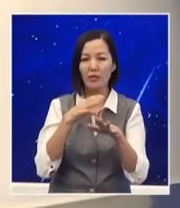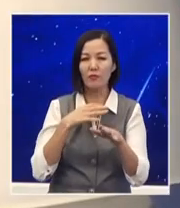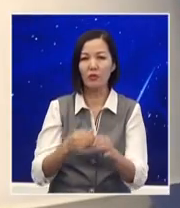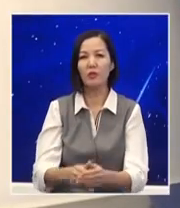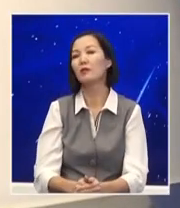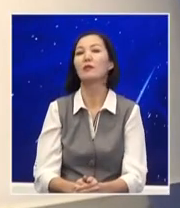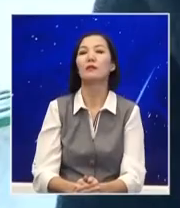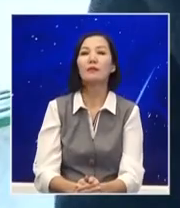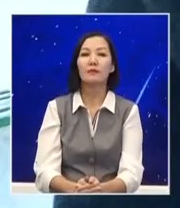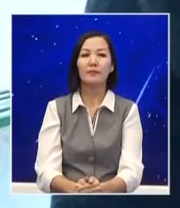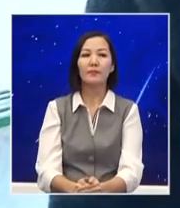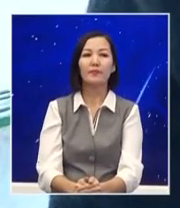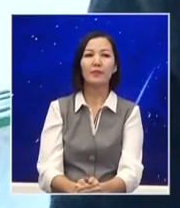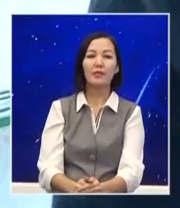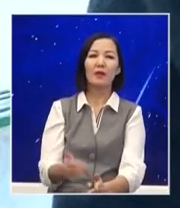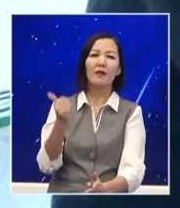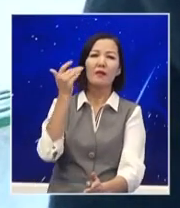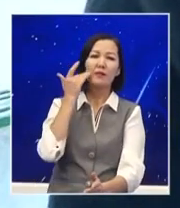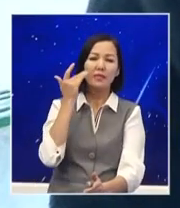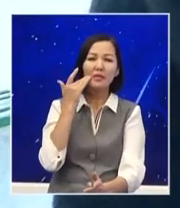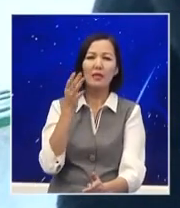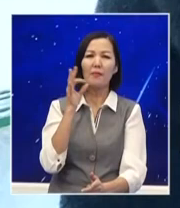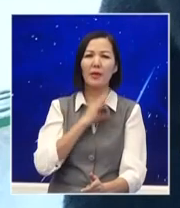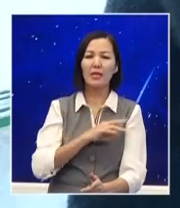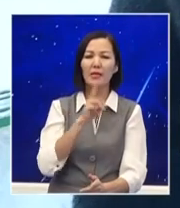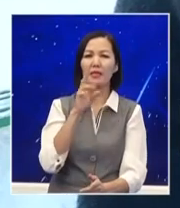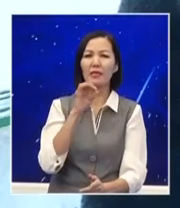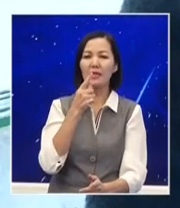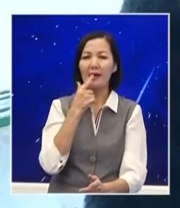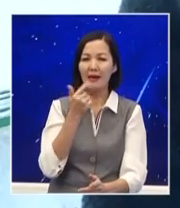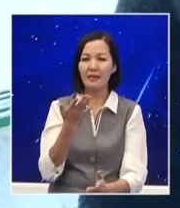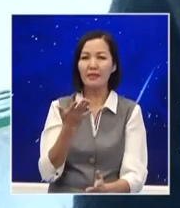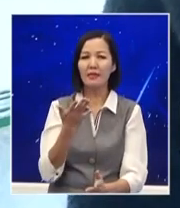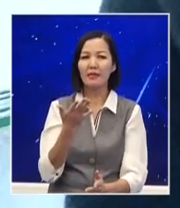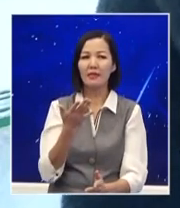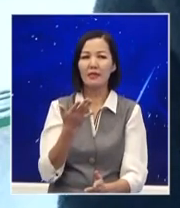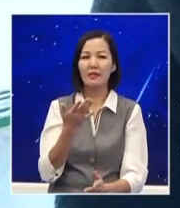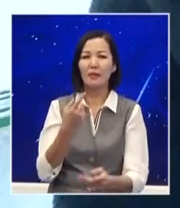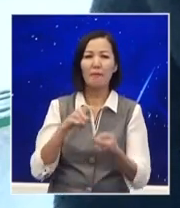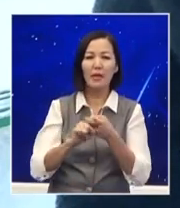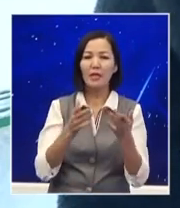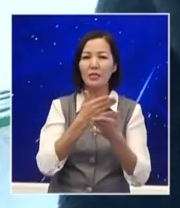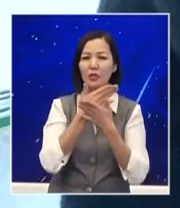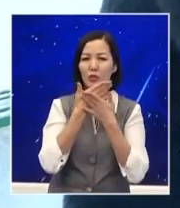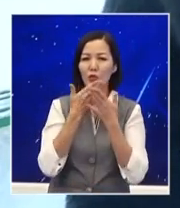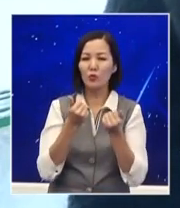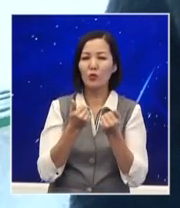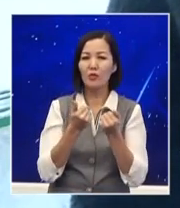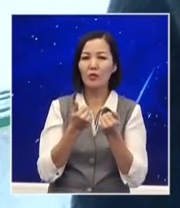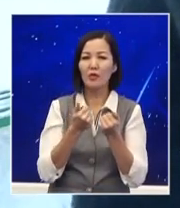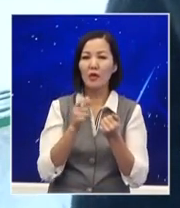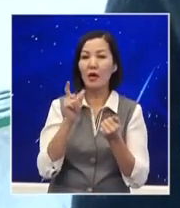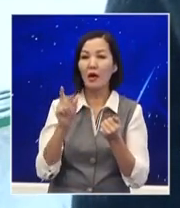өтеді. Күнделікті пайдаланатын қанмен ешқандай байланысы жоқ заттармен